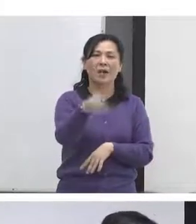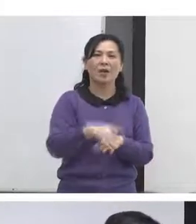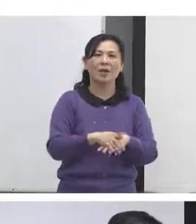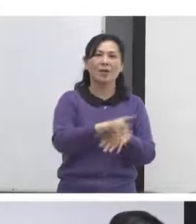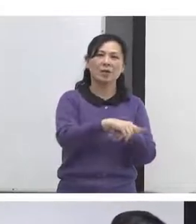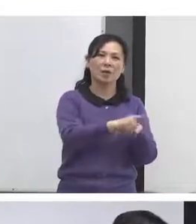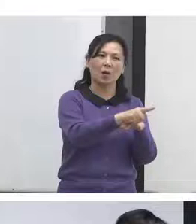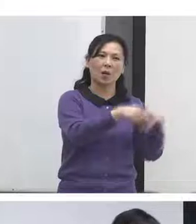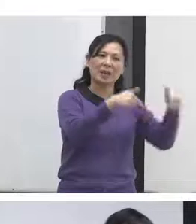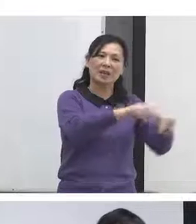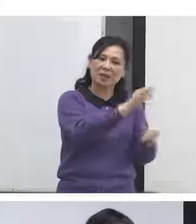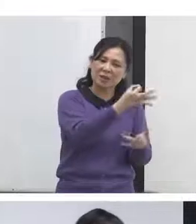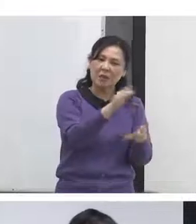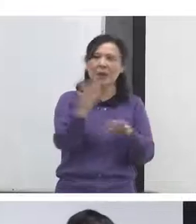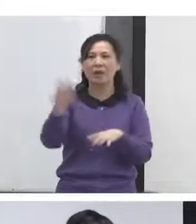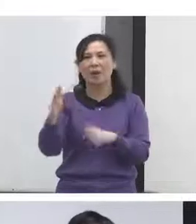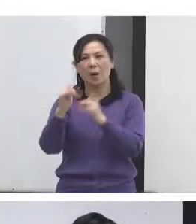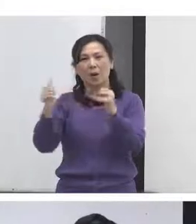时候笔误。打到